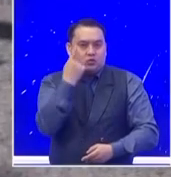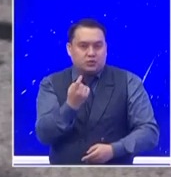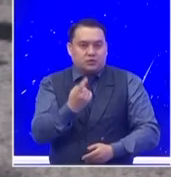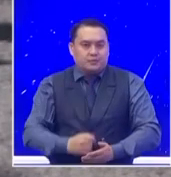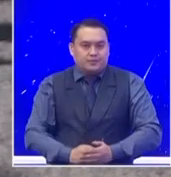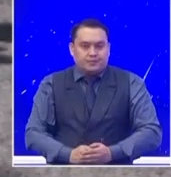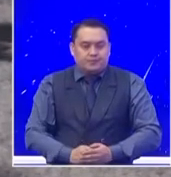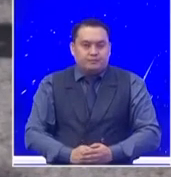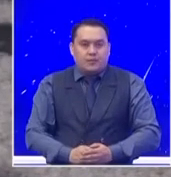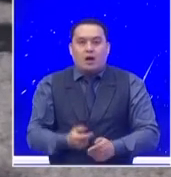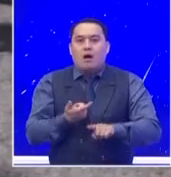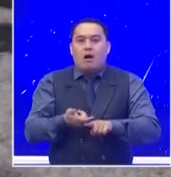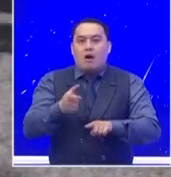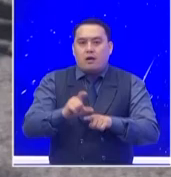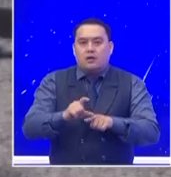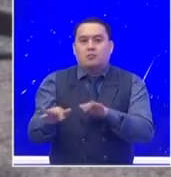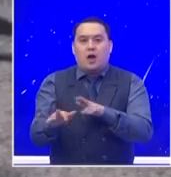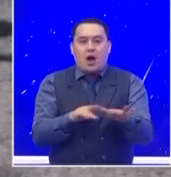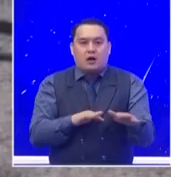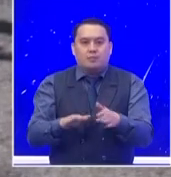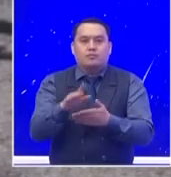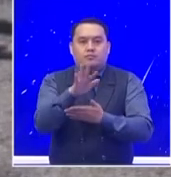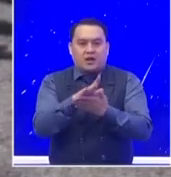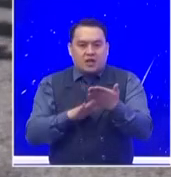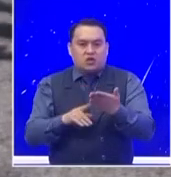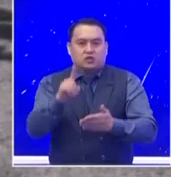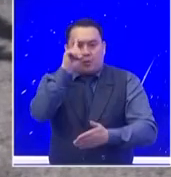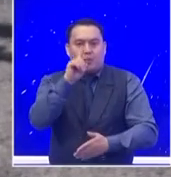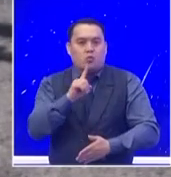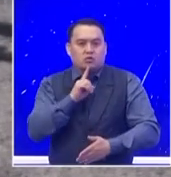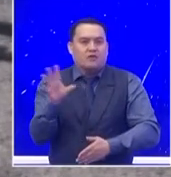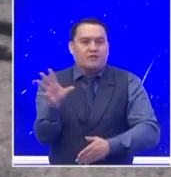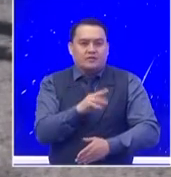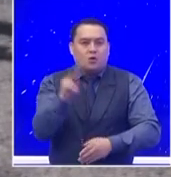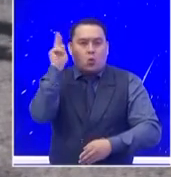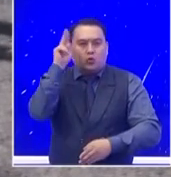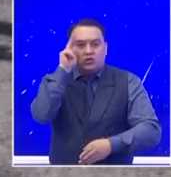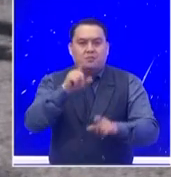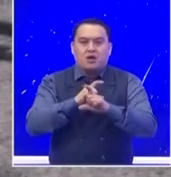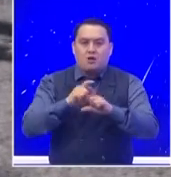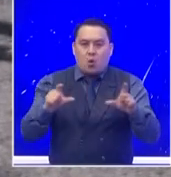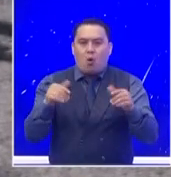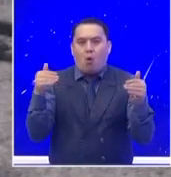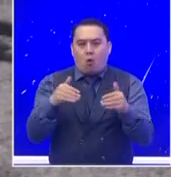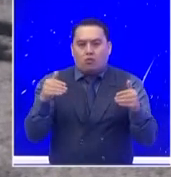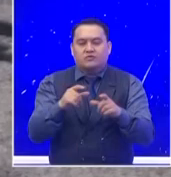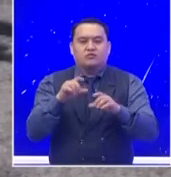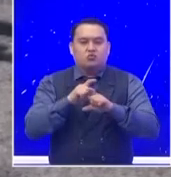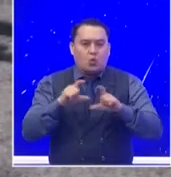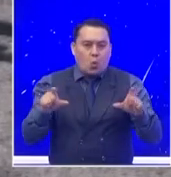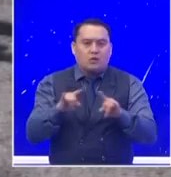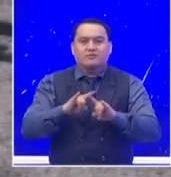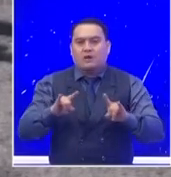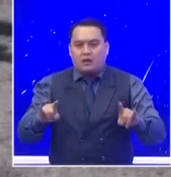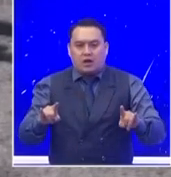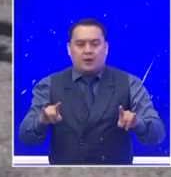Данные мероприятия будут проводиться в течение месяца во всех учебных заведениях, школах, детских